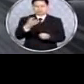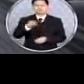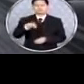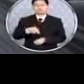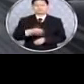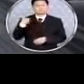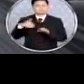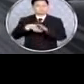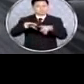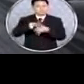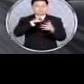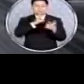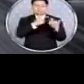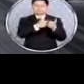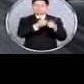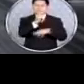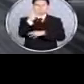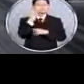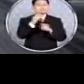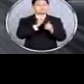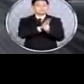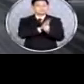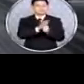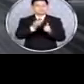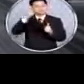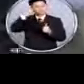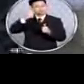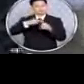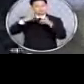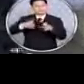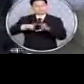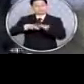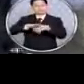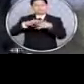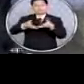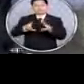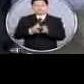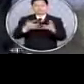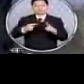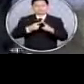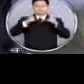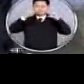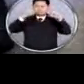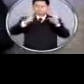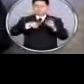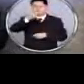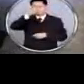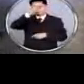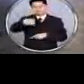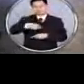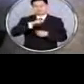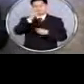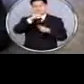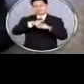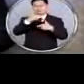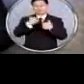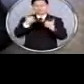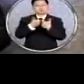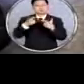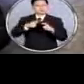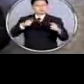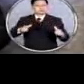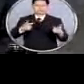化被批评是为政治服务，明年文化部就要成立了，艺文界大佬有人跳出来喊希望它不是文建会的一个扩建